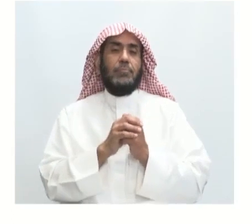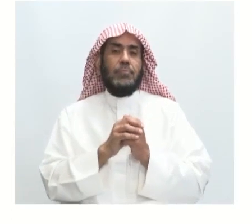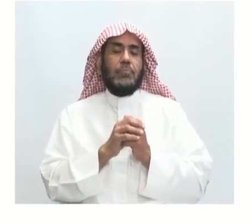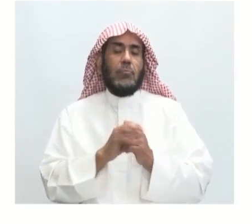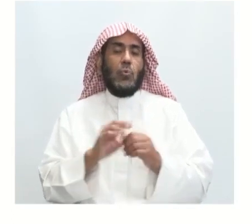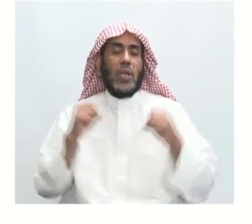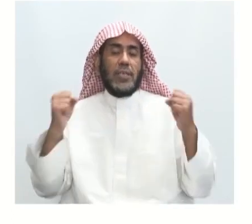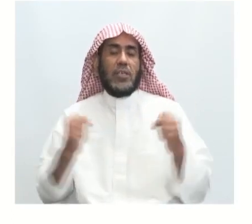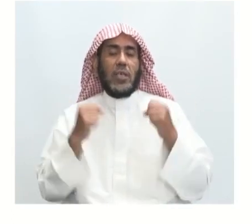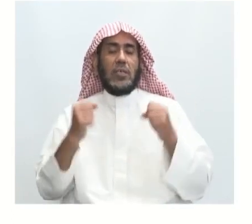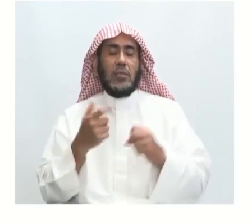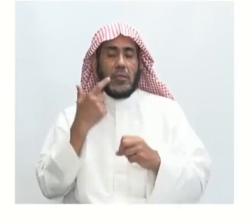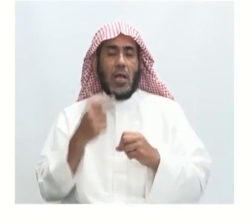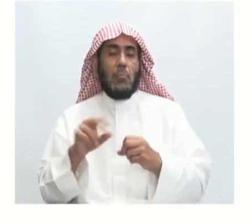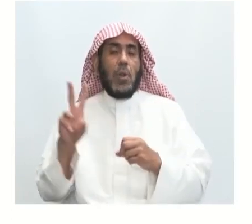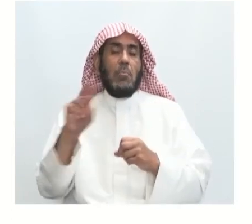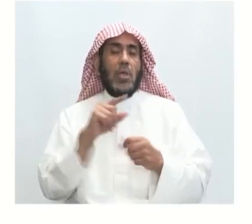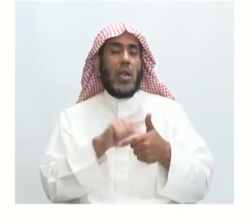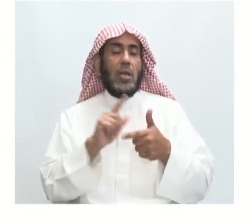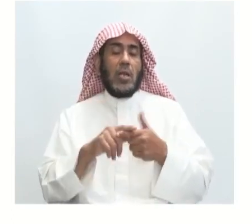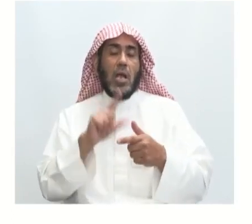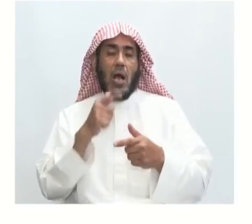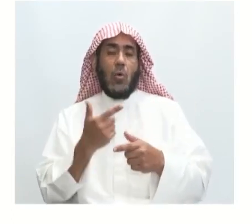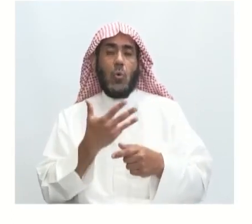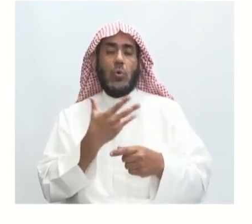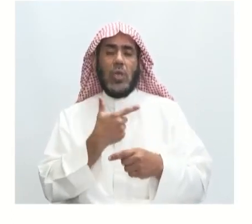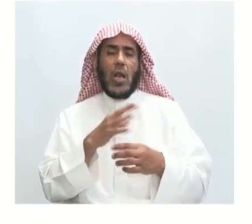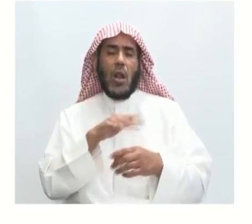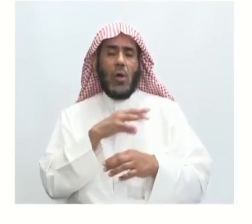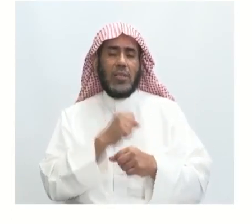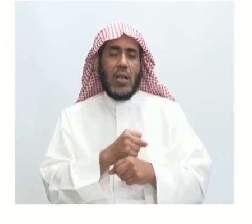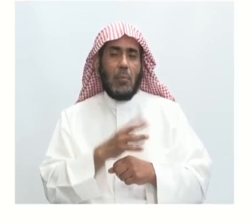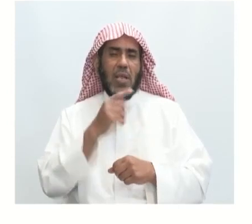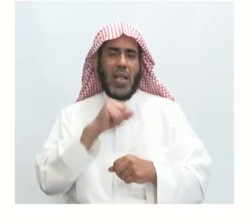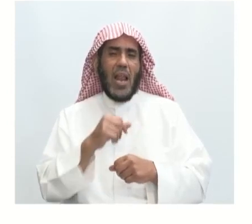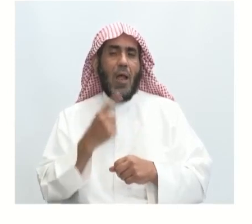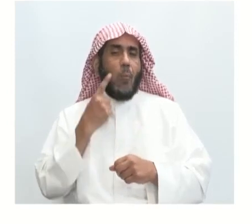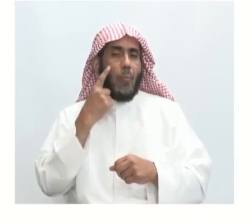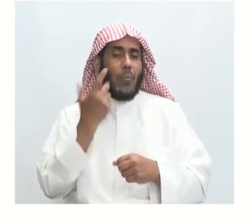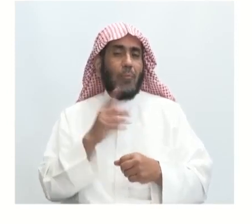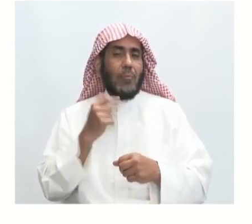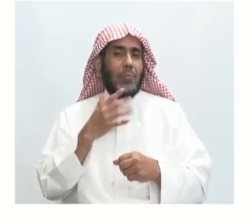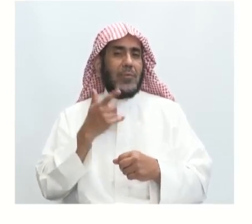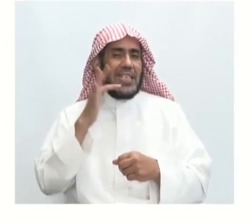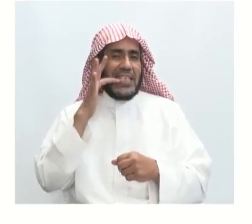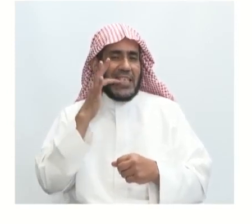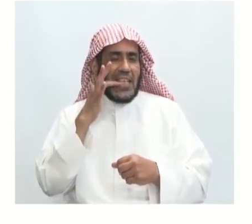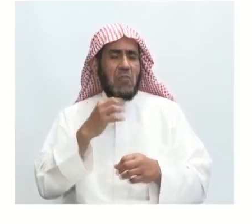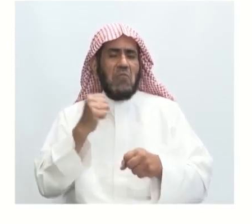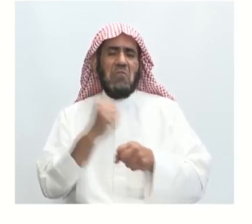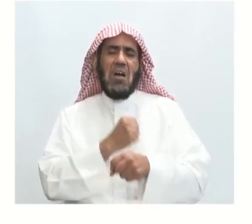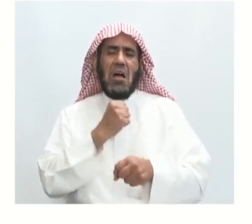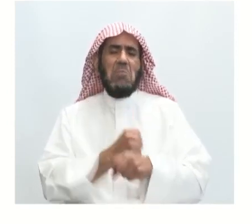هنا نشاط تامل المثالين الاتيين قوله صلى الله عليه وسلم اذا لم تستحي فاصنع ما